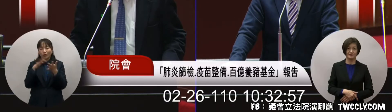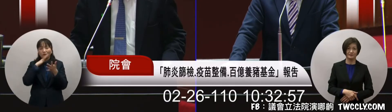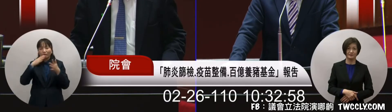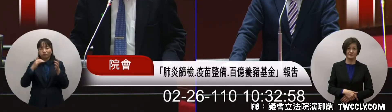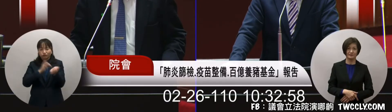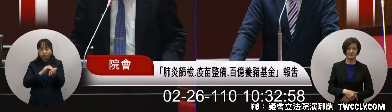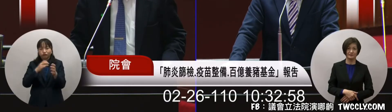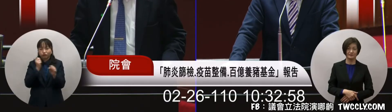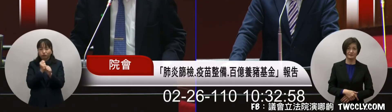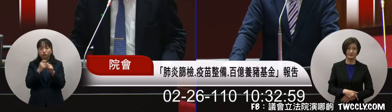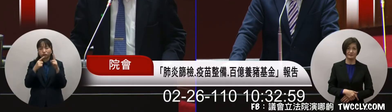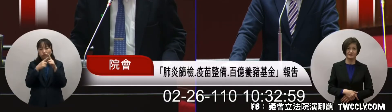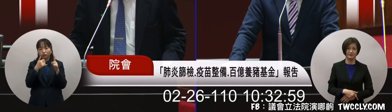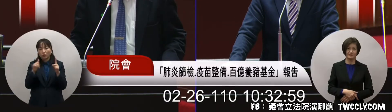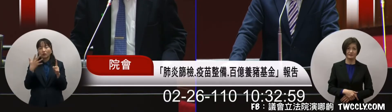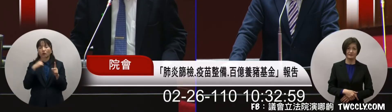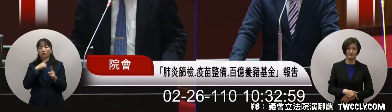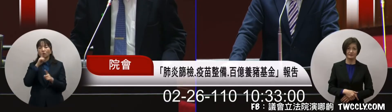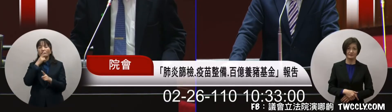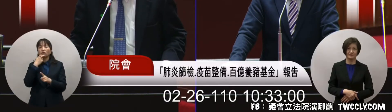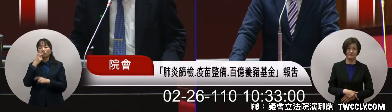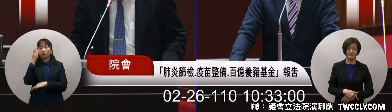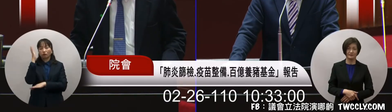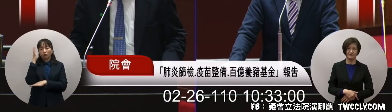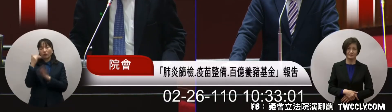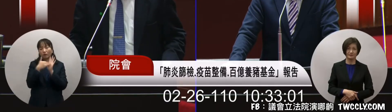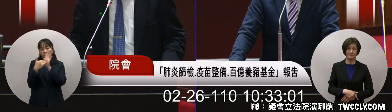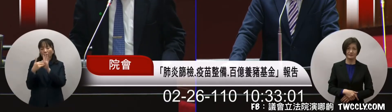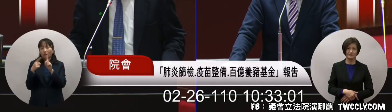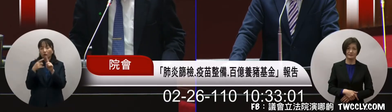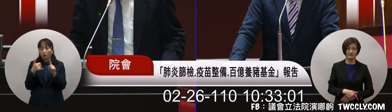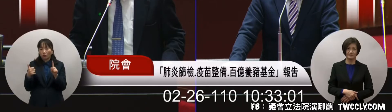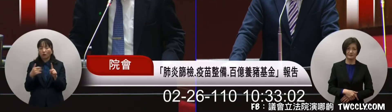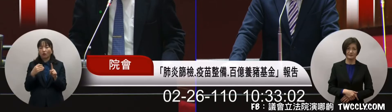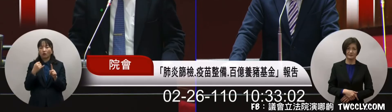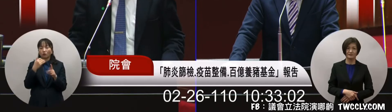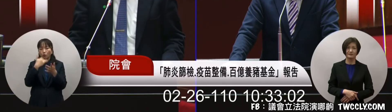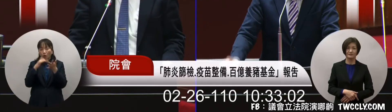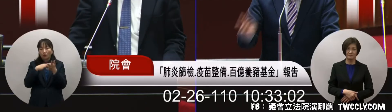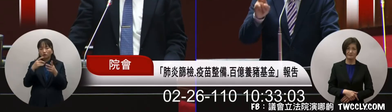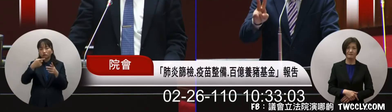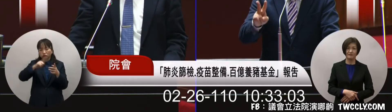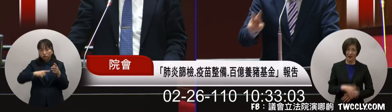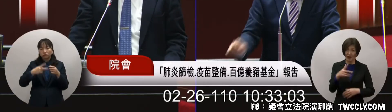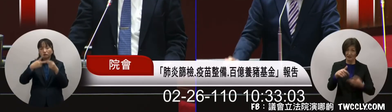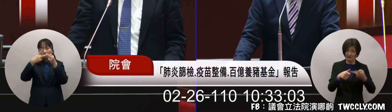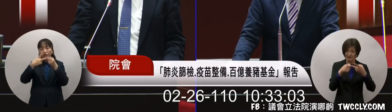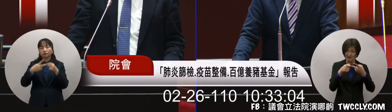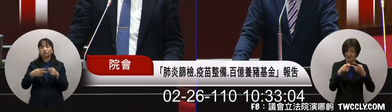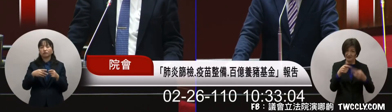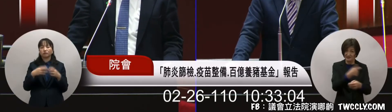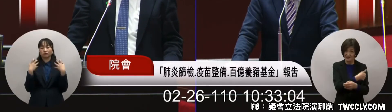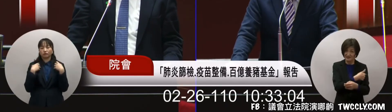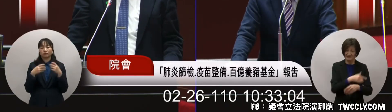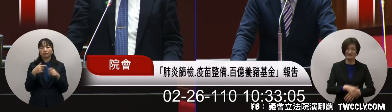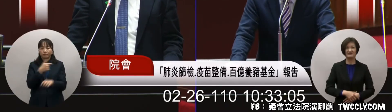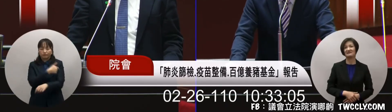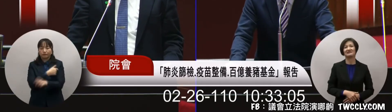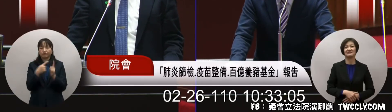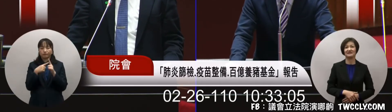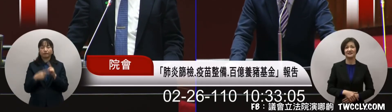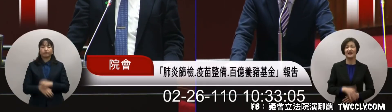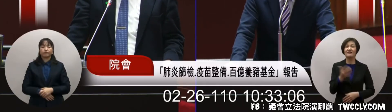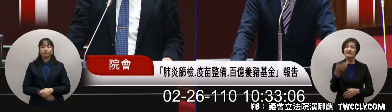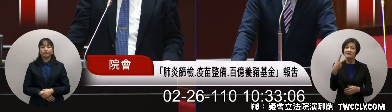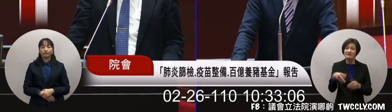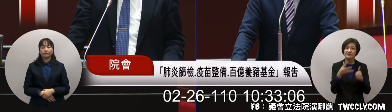人员，但是我算是中央地方的防疫人员，那是在第二波。 第二波， 哎，对。 那我想请教您哦，因为刚